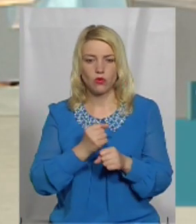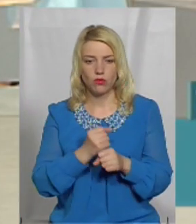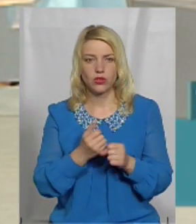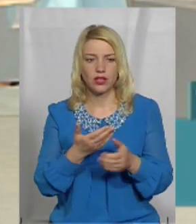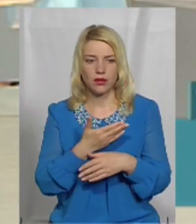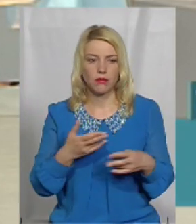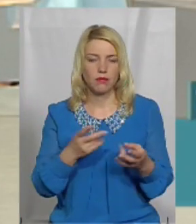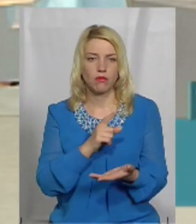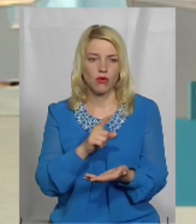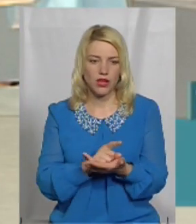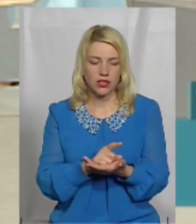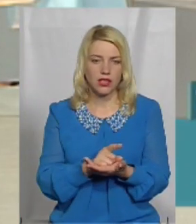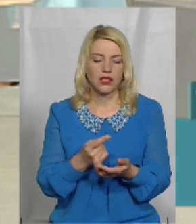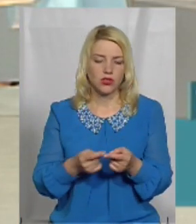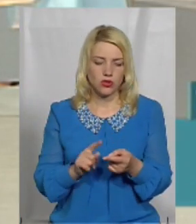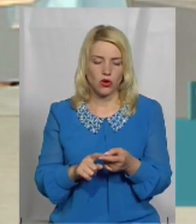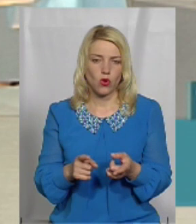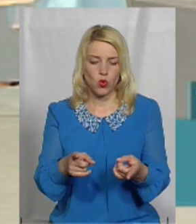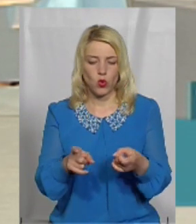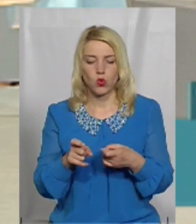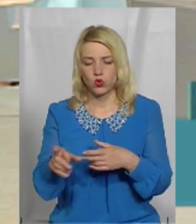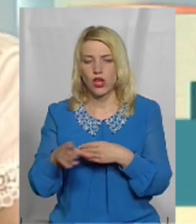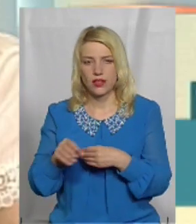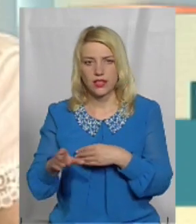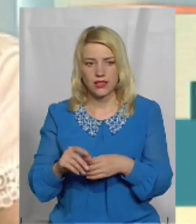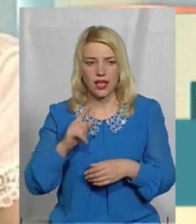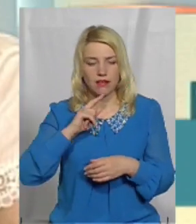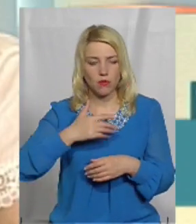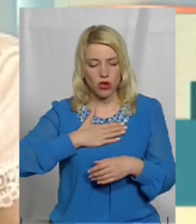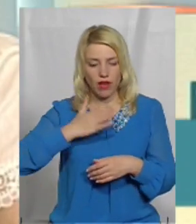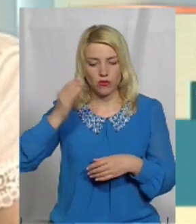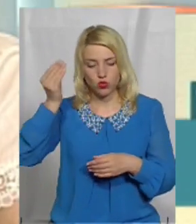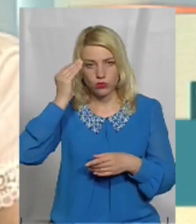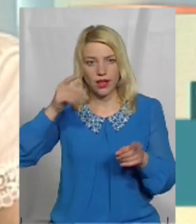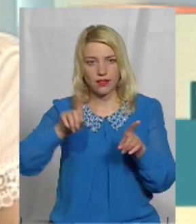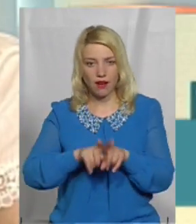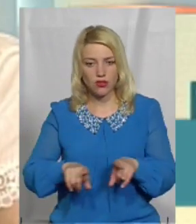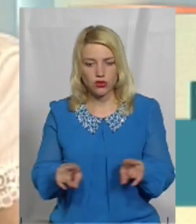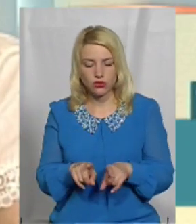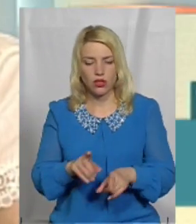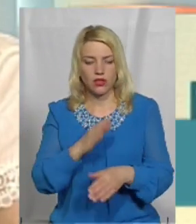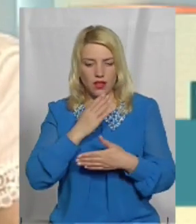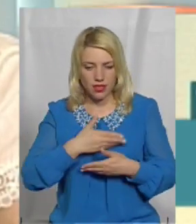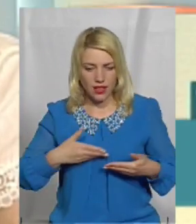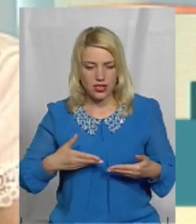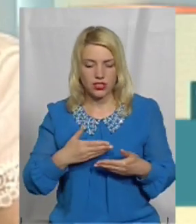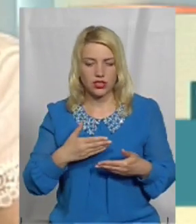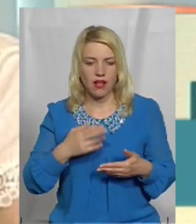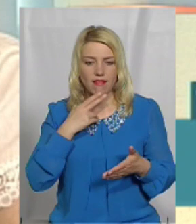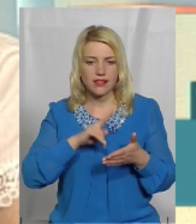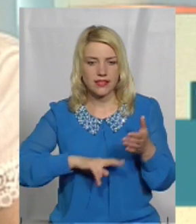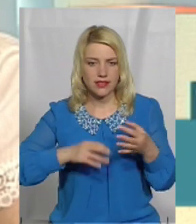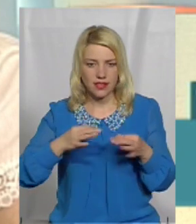і ми повинні до цього долучатися. І тому то й моя думка така, що в наших ліцензійних